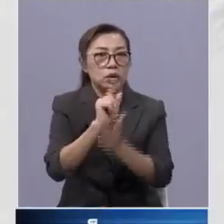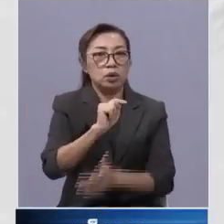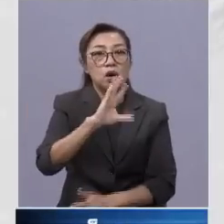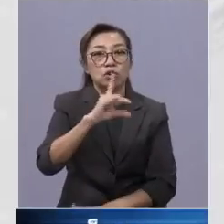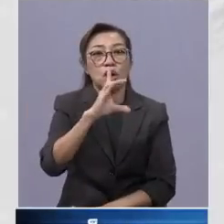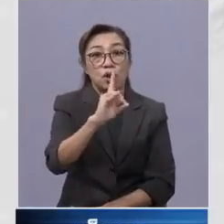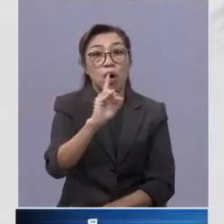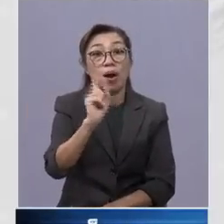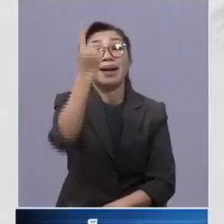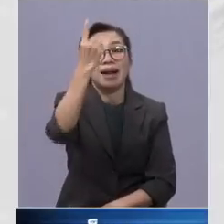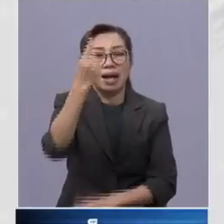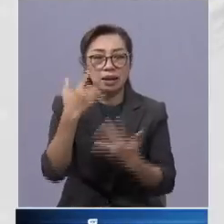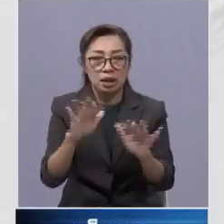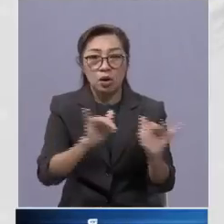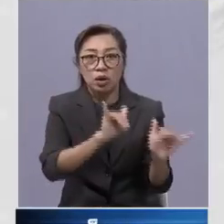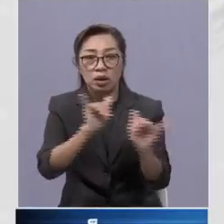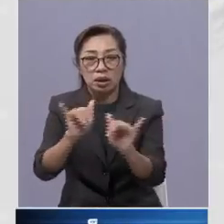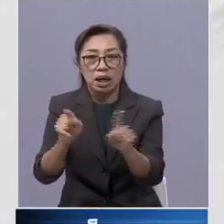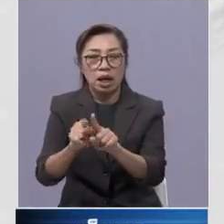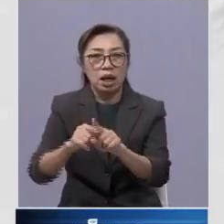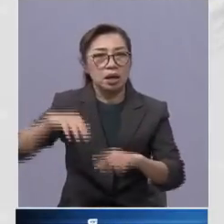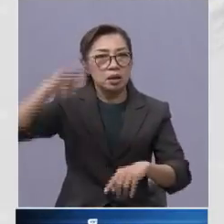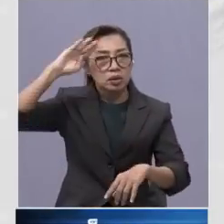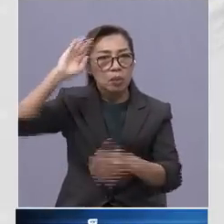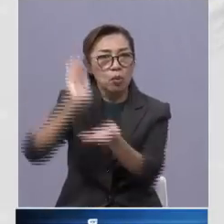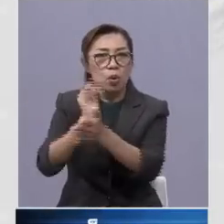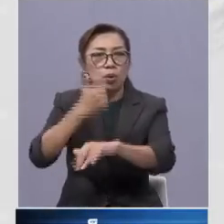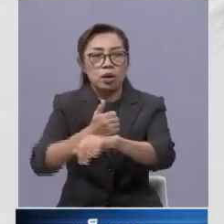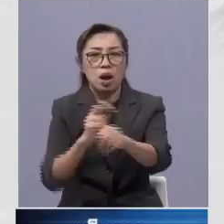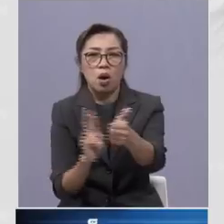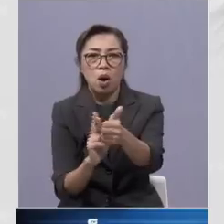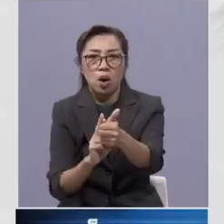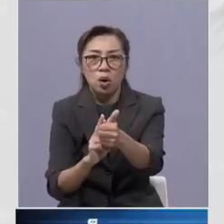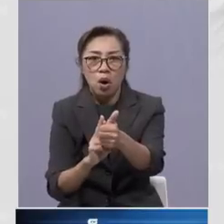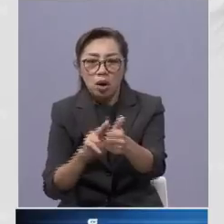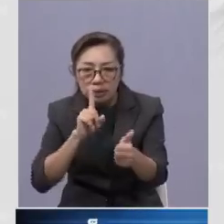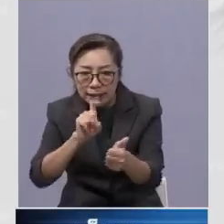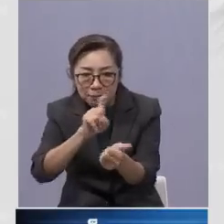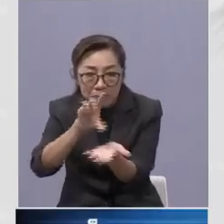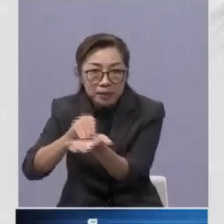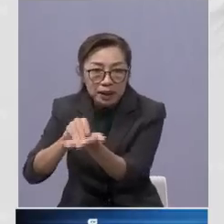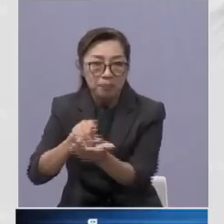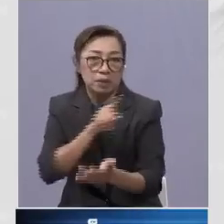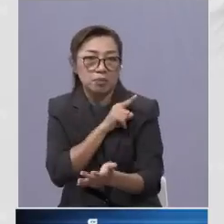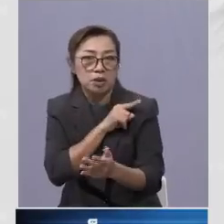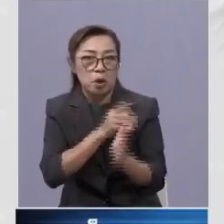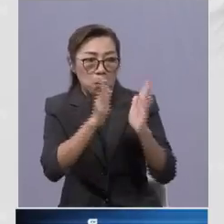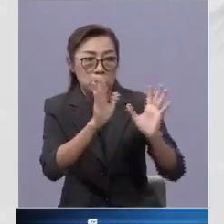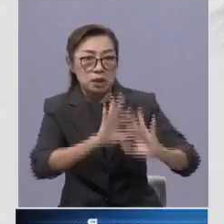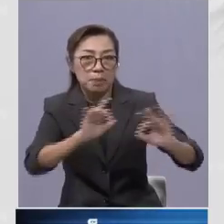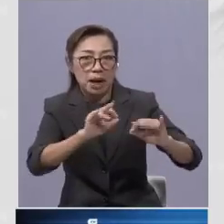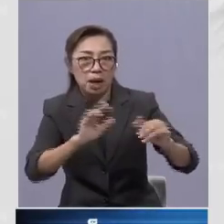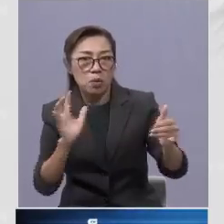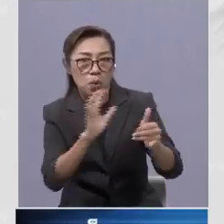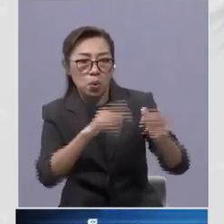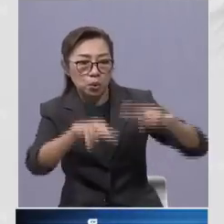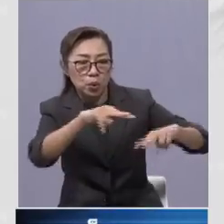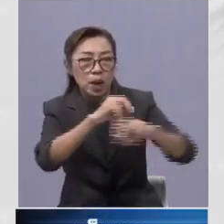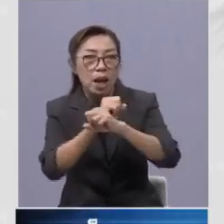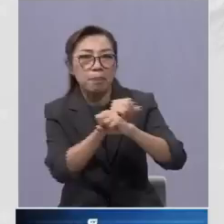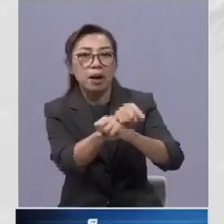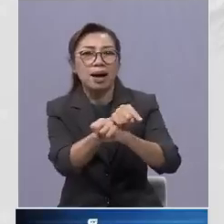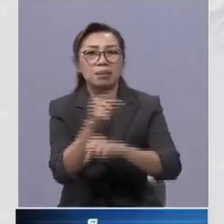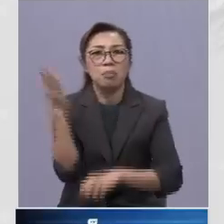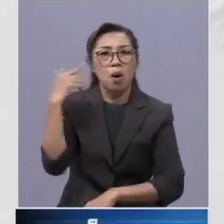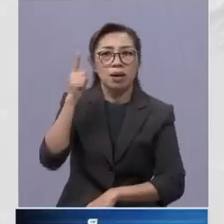เป็นรองผู้บัญชาการสอบสวน3ดูแลงานร่างรักษาความปลอดภัยบุคคลสำคัญได้อยู่ในทีมอารักขานายกทักษิณ